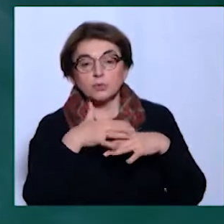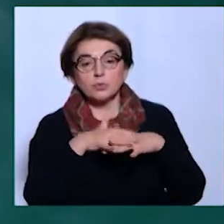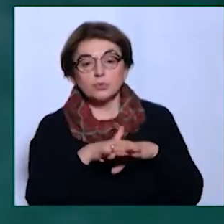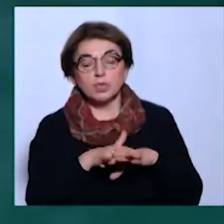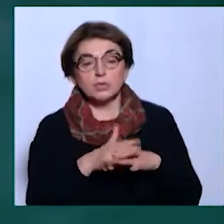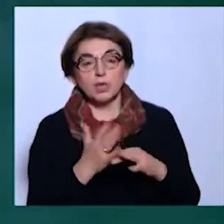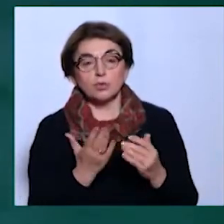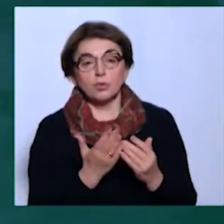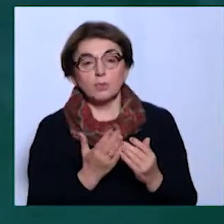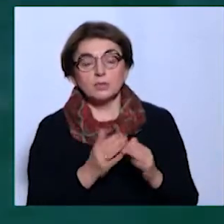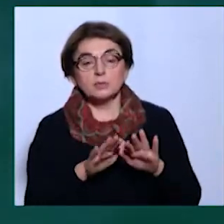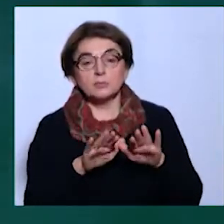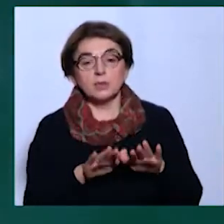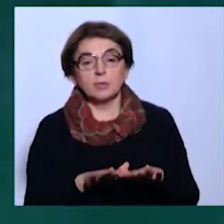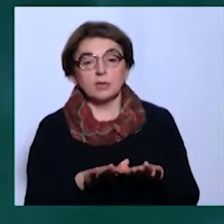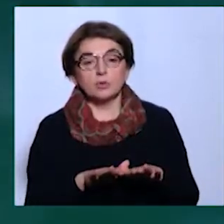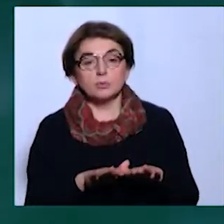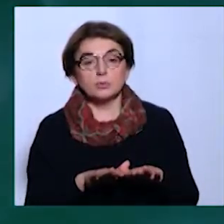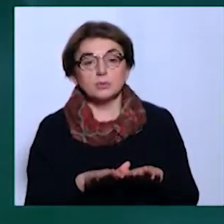რომელიც მდებარეობს